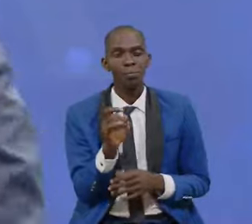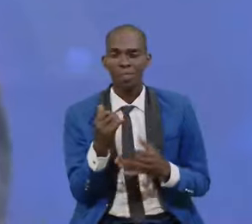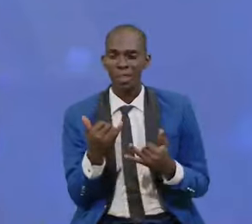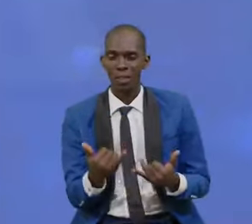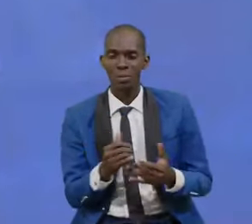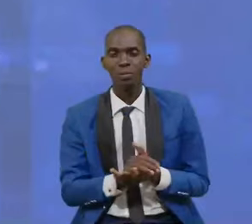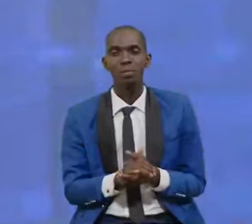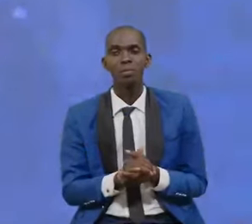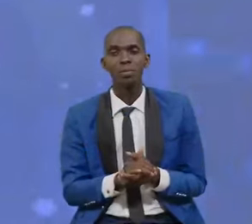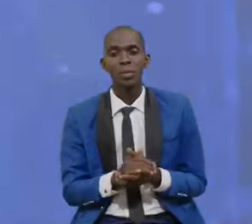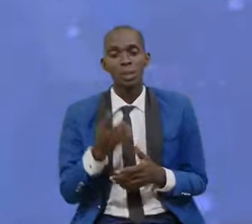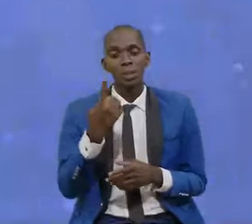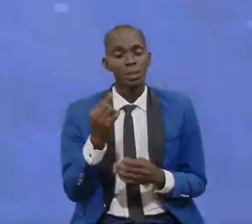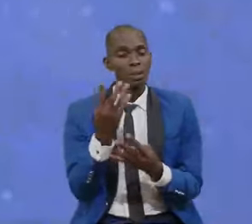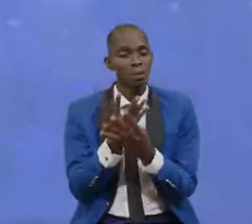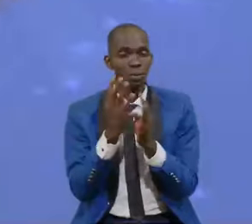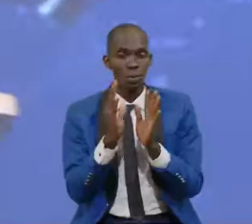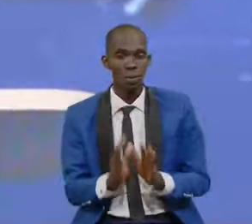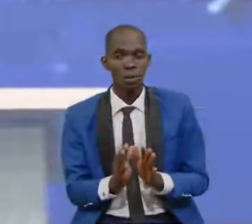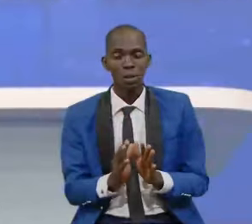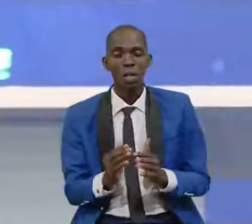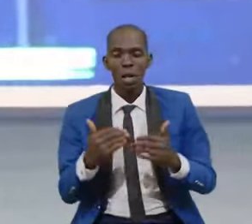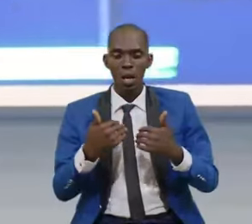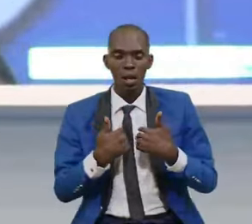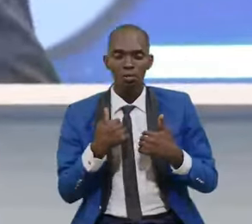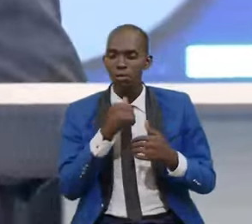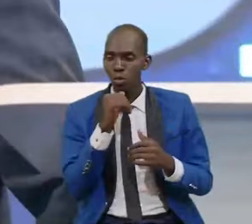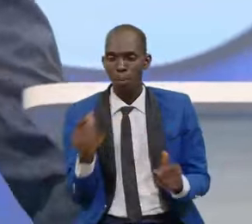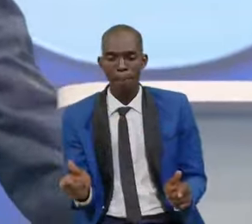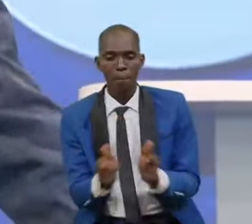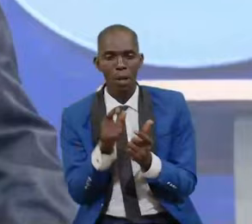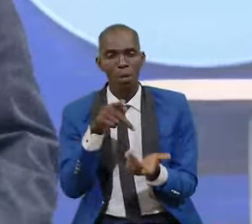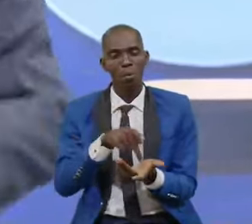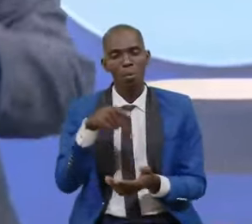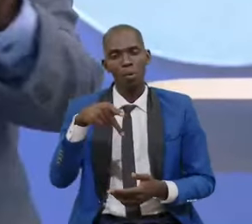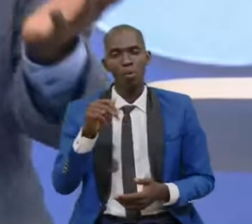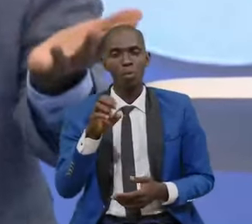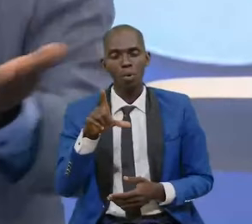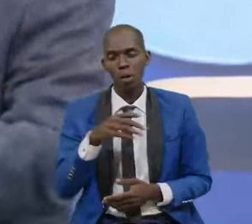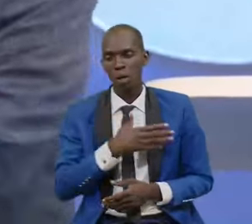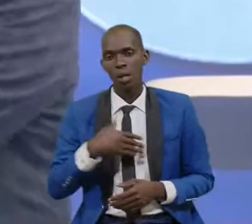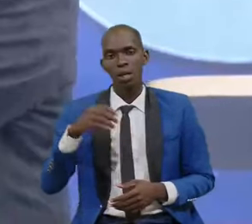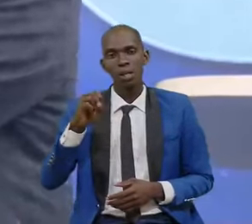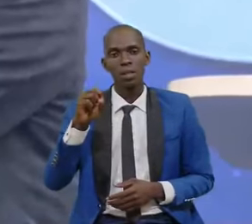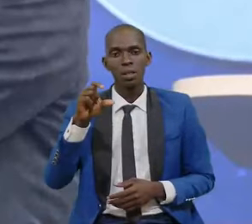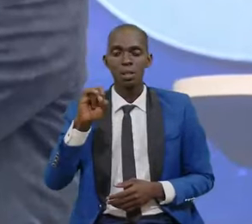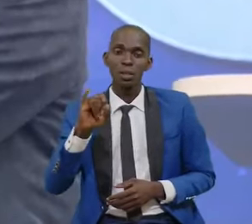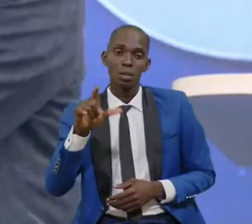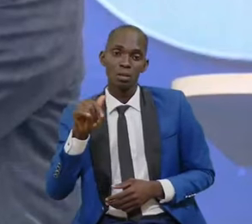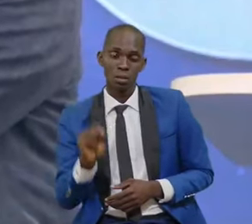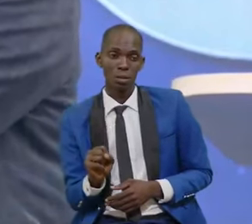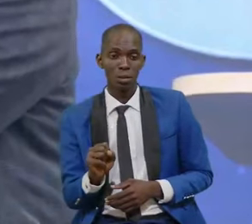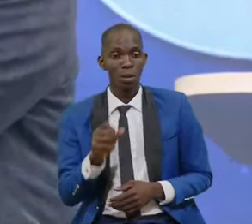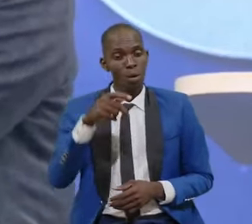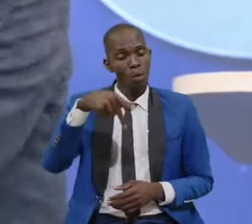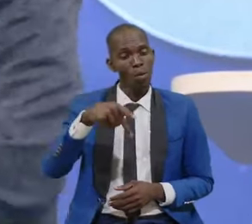Maintenant, le geôlier n'avait pas rencontré Paul et Silas. Paul et Silas ne